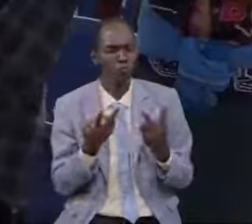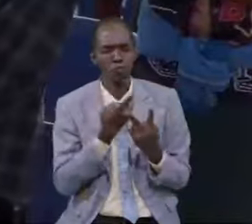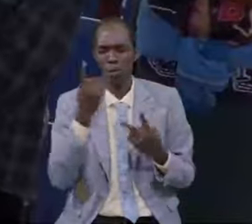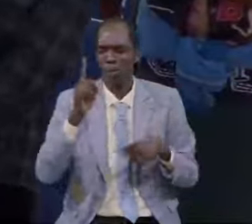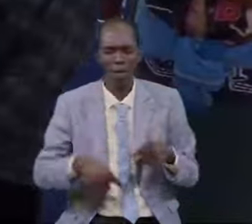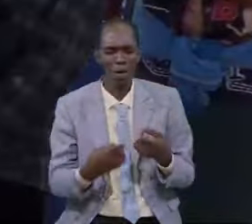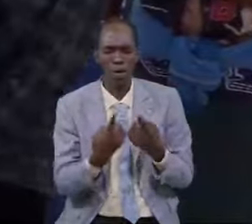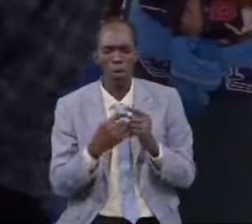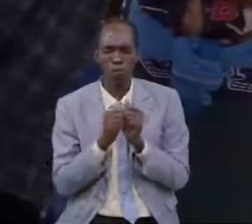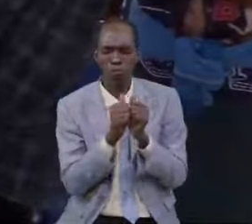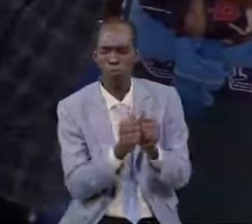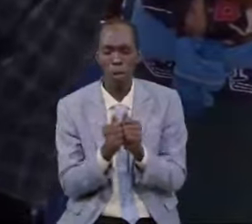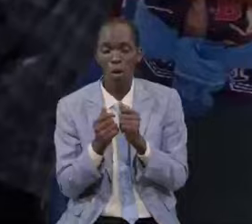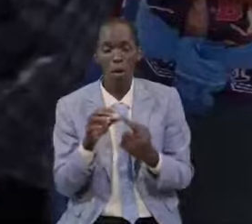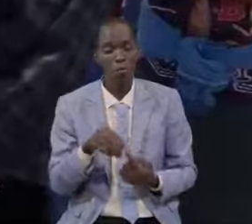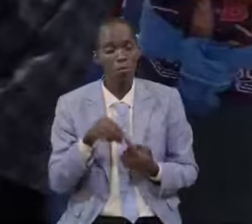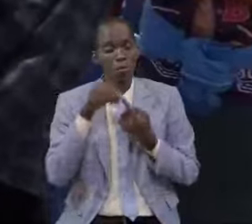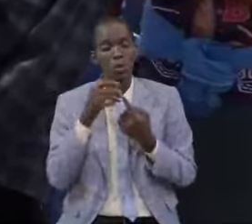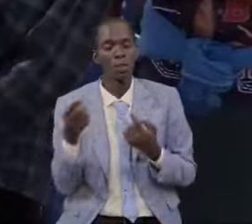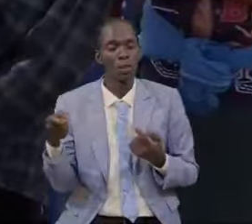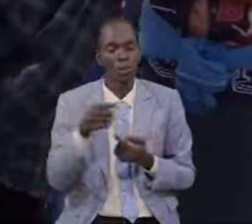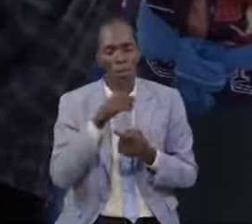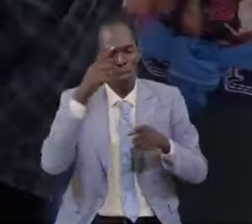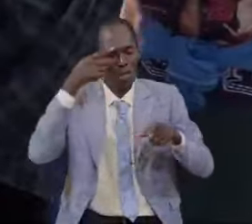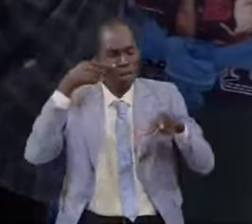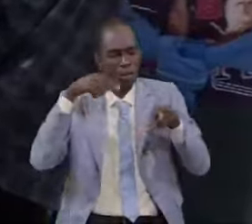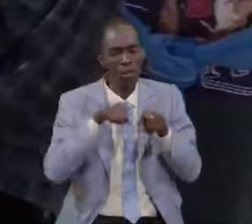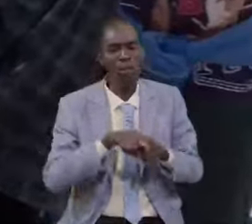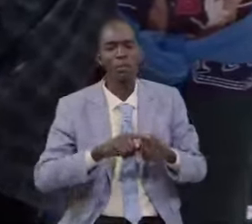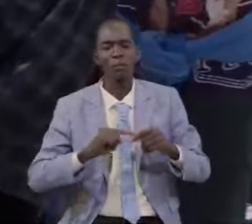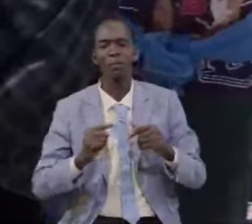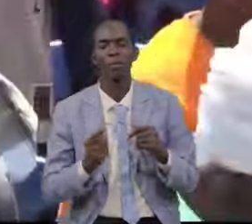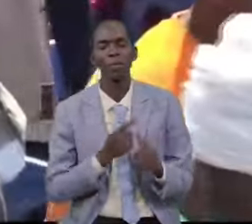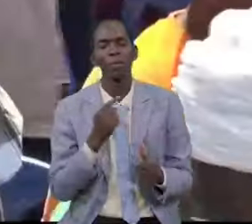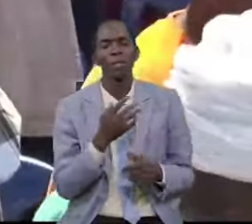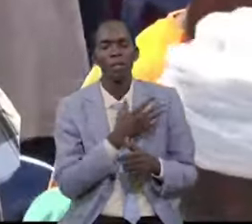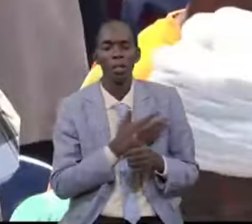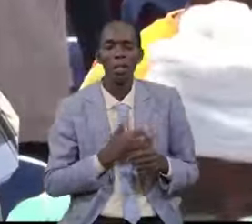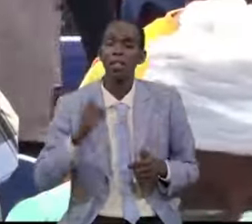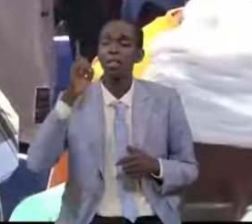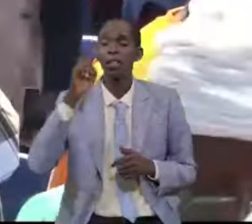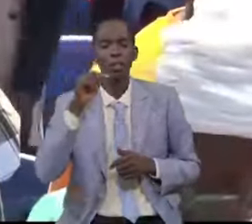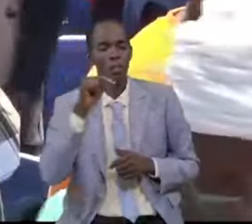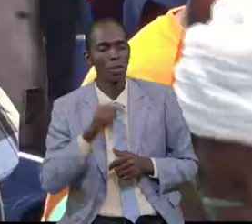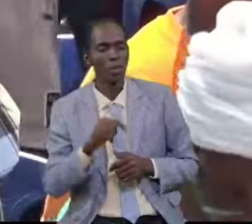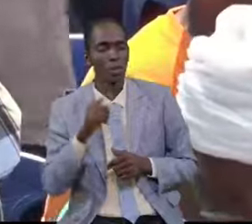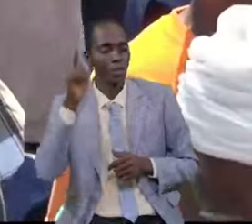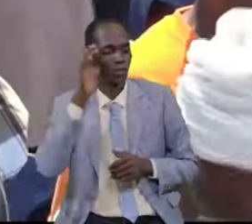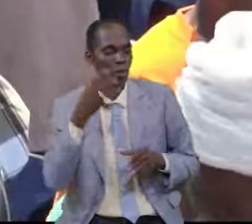sont ensemble. Tu marches avec lui. En accord, et il te conduit à la gloire.